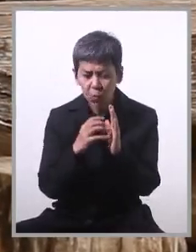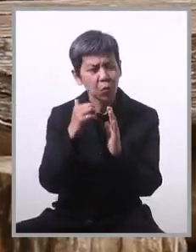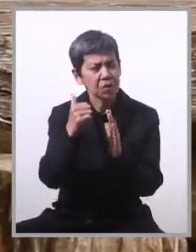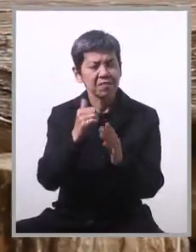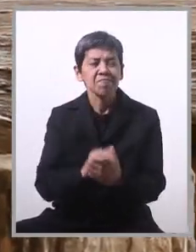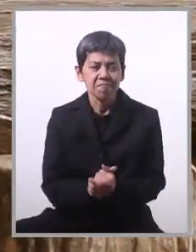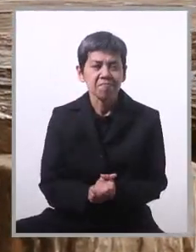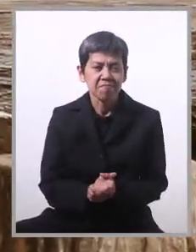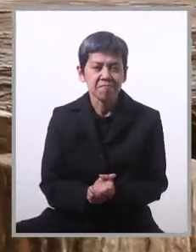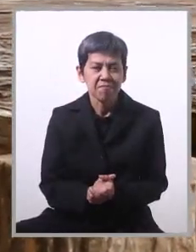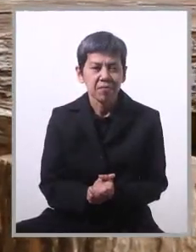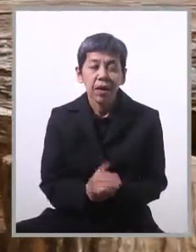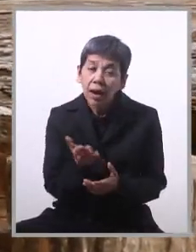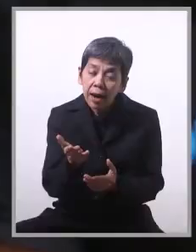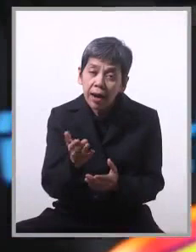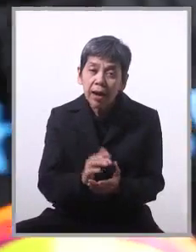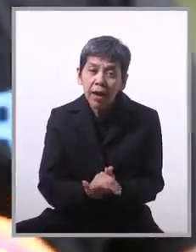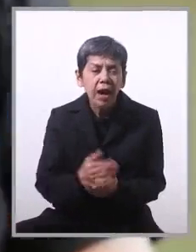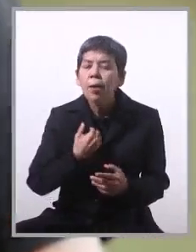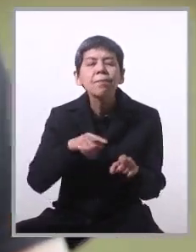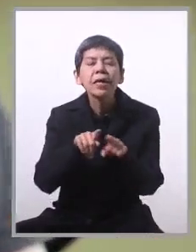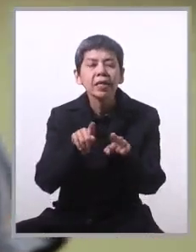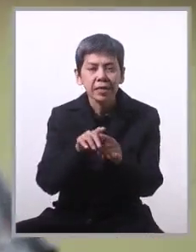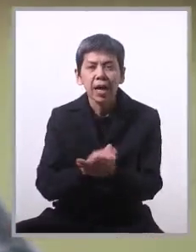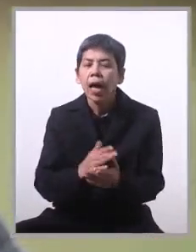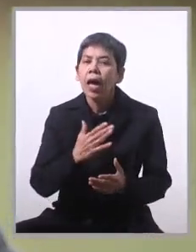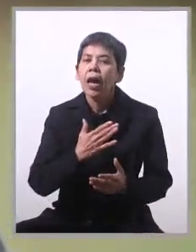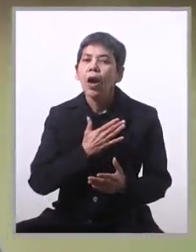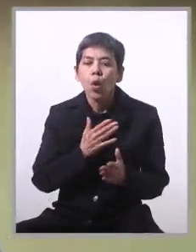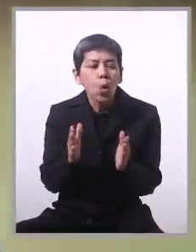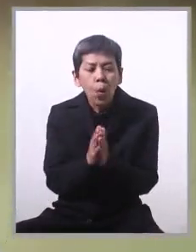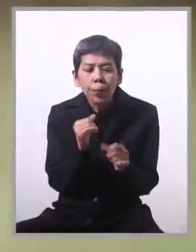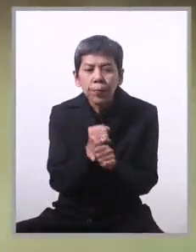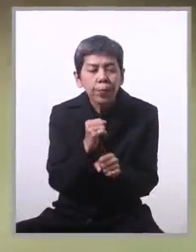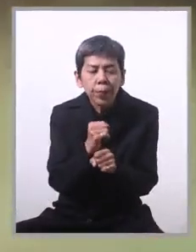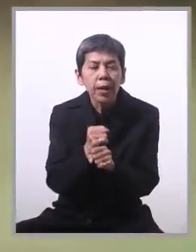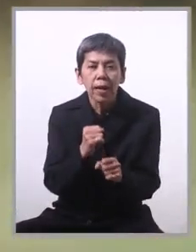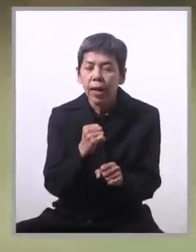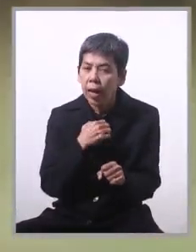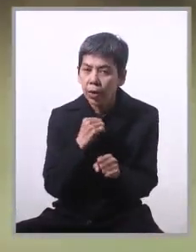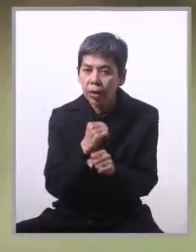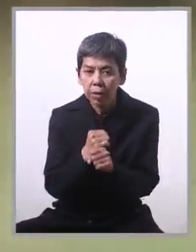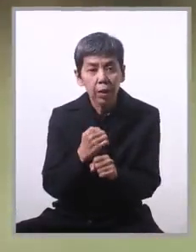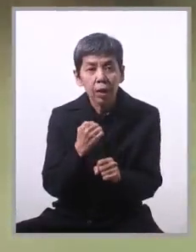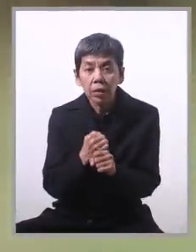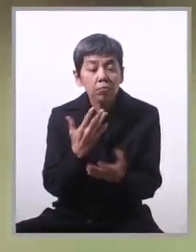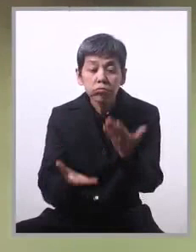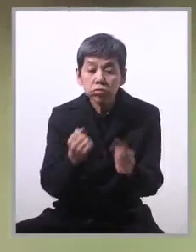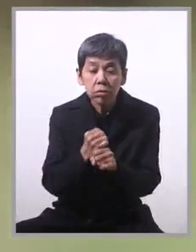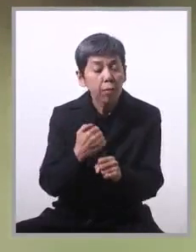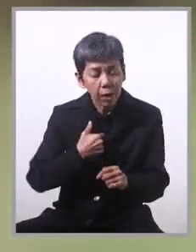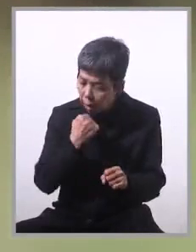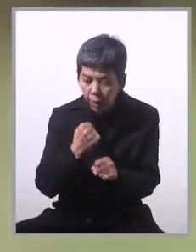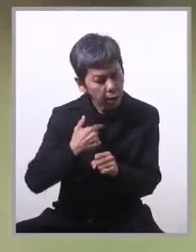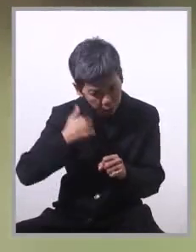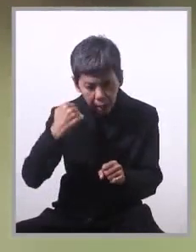าคนอื่นเยอะ จุ้ยเหรอคะ ก็เหมือนกันครับก็ไปอยู่ร่วมงานกับเขาเราก็สามารถทำในสิ่งที่คนอื่น